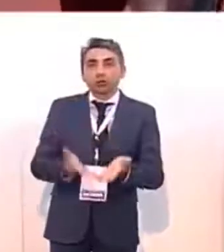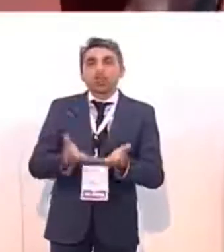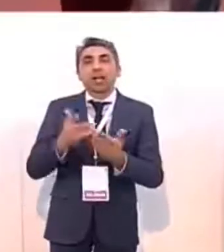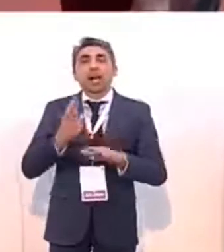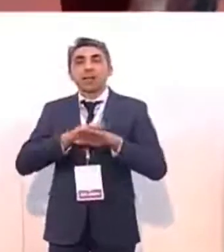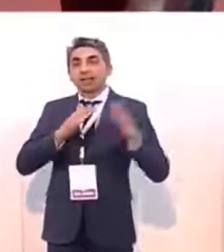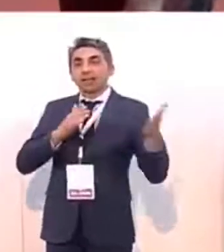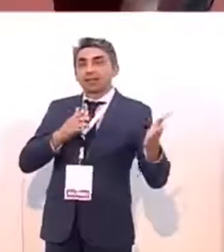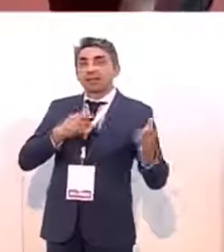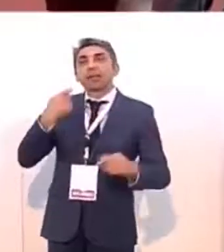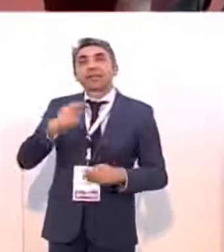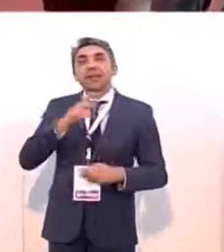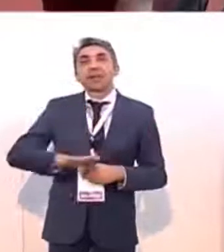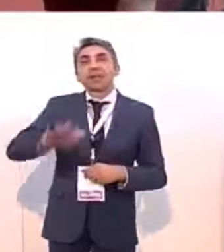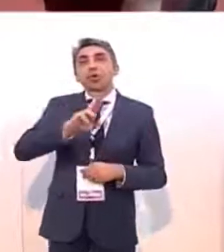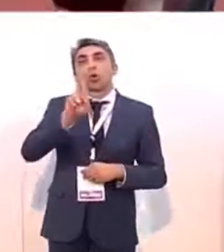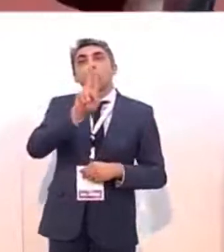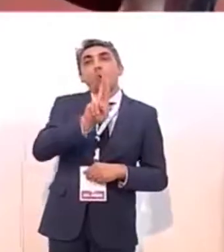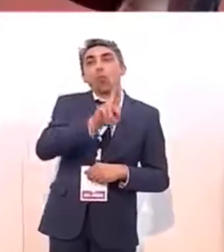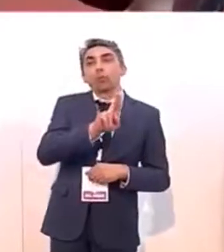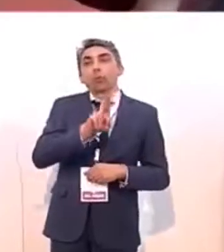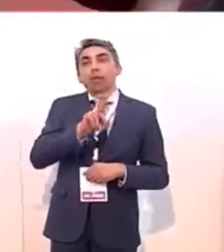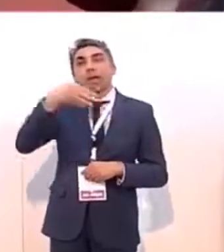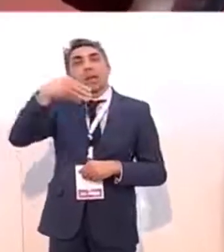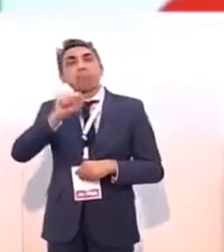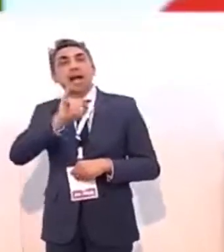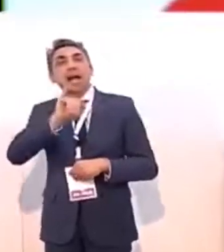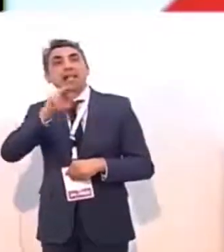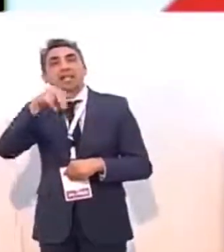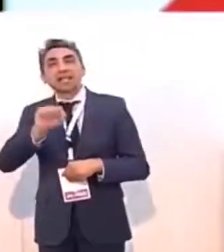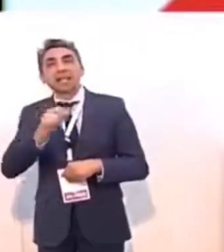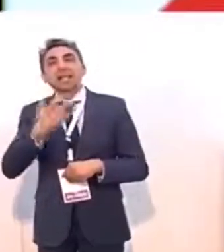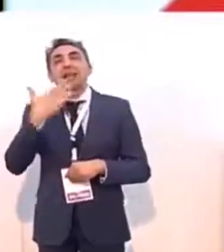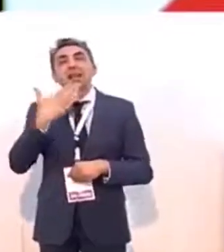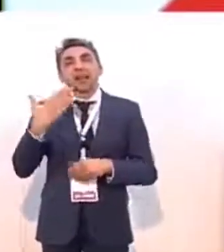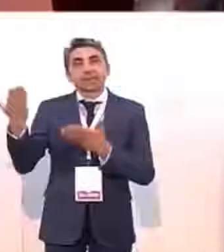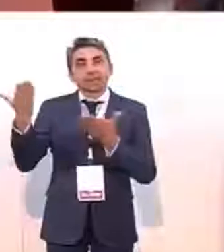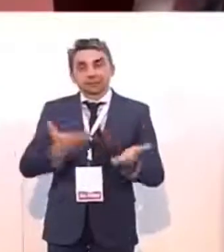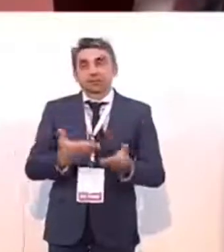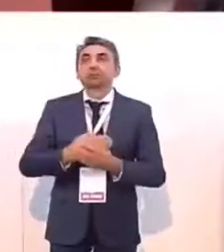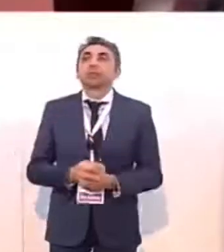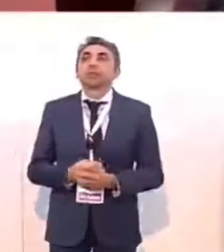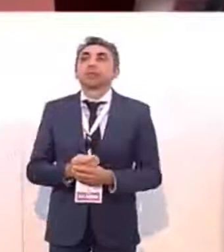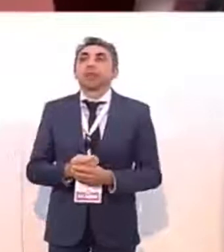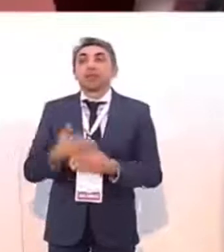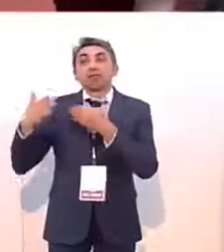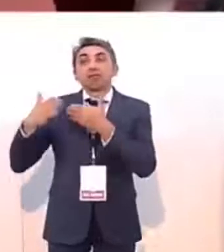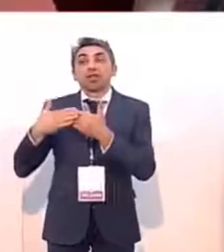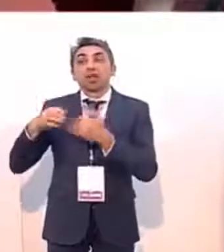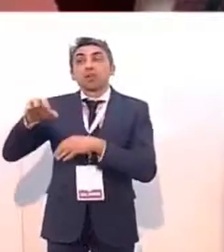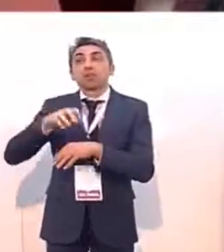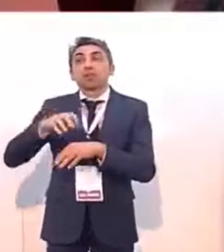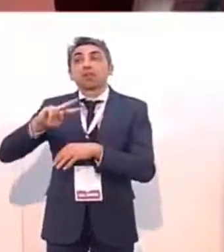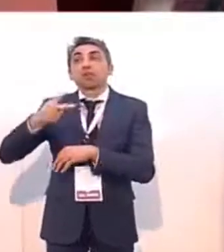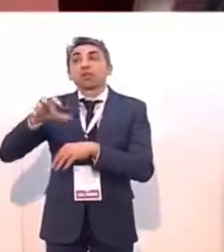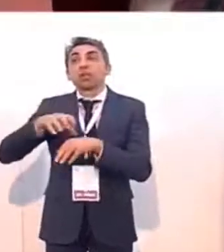mia sinistra il presidente della Regione Umbria, Catuccia Marini. Buongiorno e grazie per essere con Buongiorno, ciao. noi. Accanto a lei il ministro, il